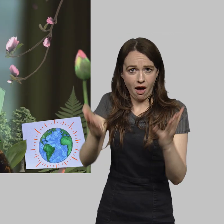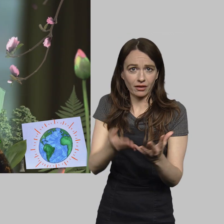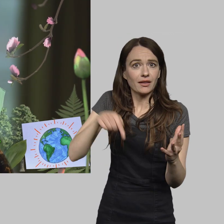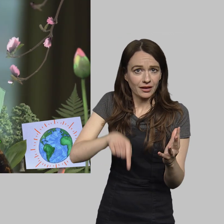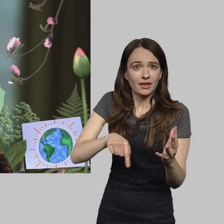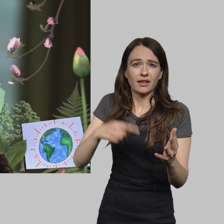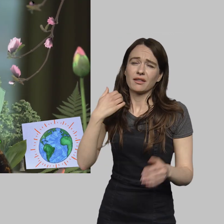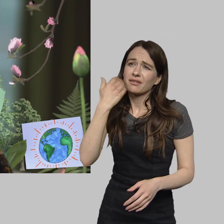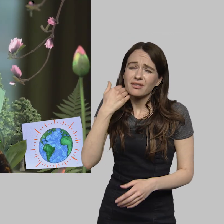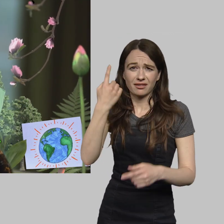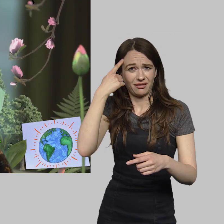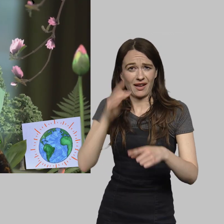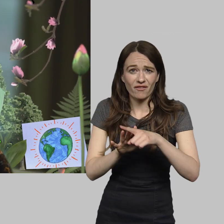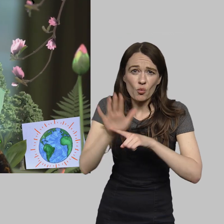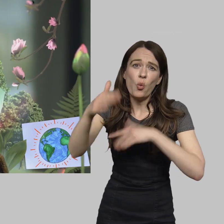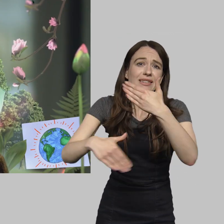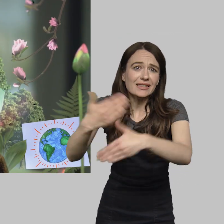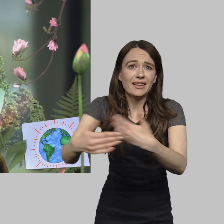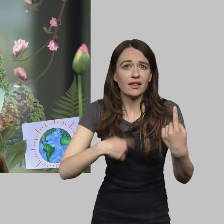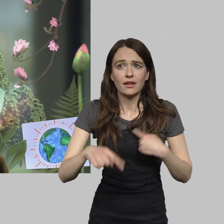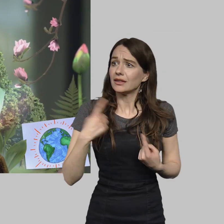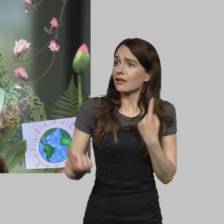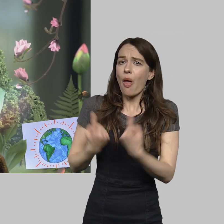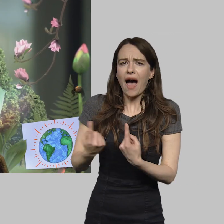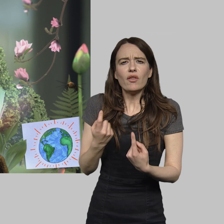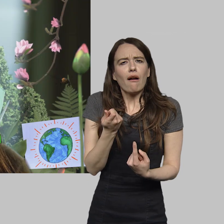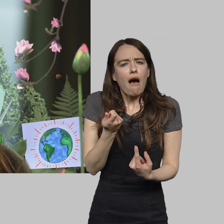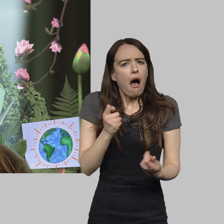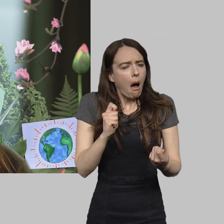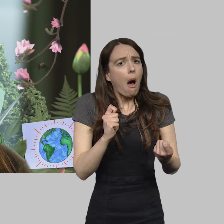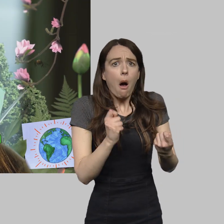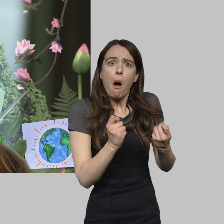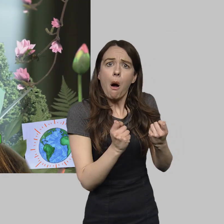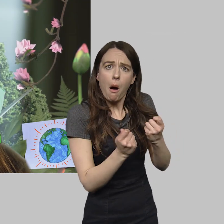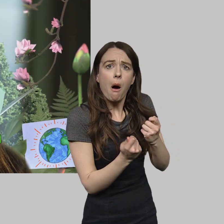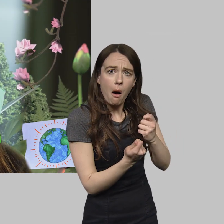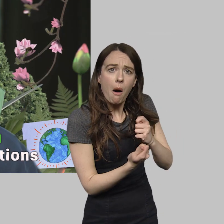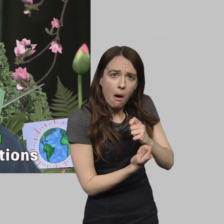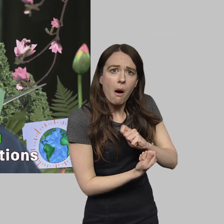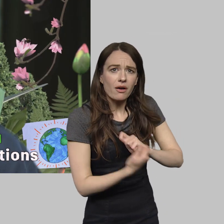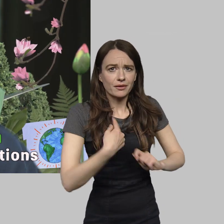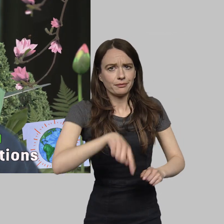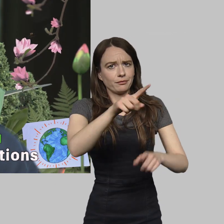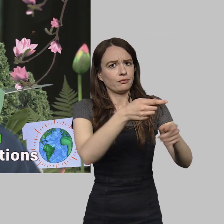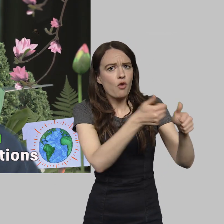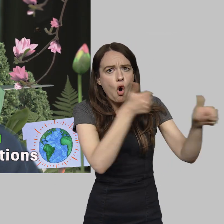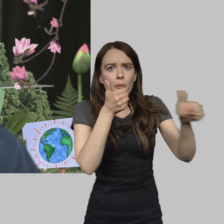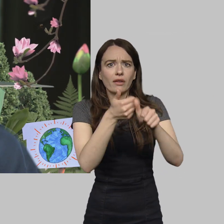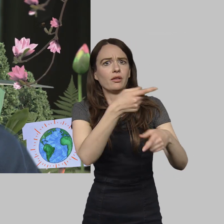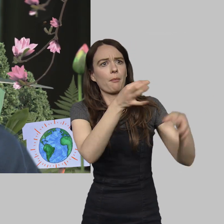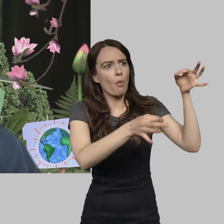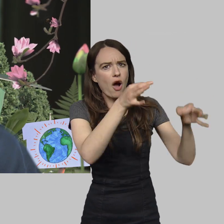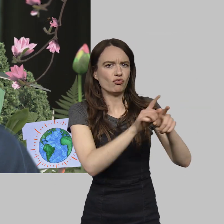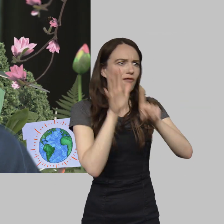eang. Mwyn dyfodol ein cartref. Dechreuon wrth ein troi. Gan wneud y pethau bychain. A rhwng pwysau a'r gwmnïau